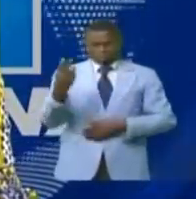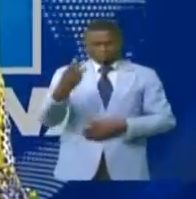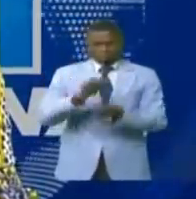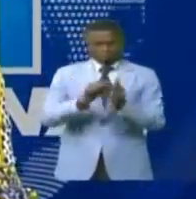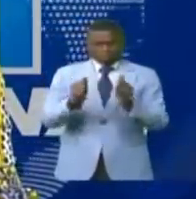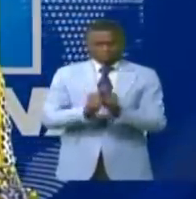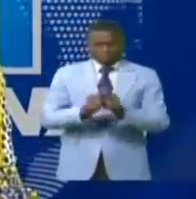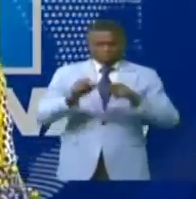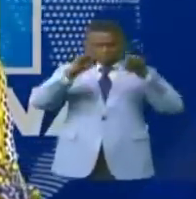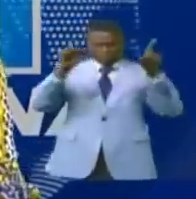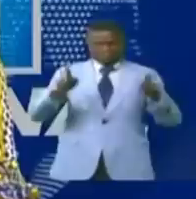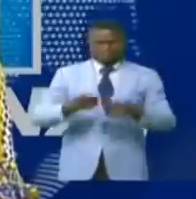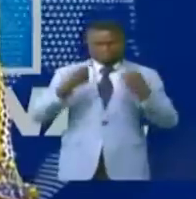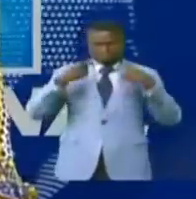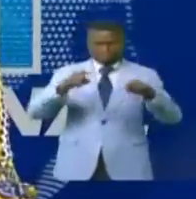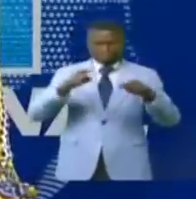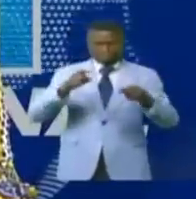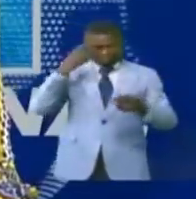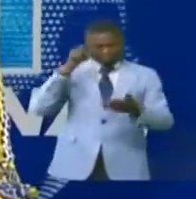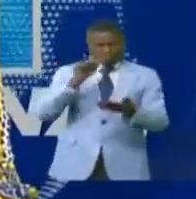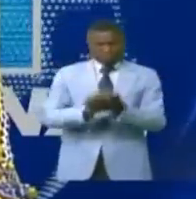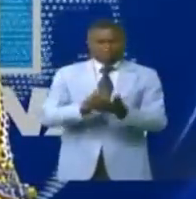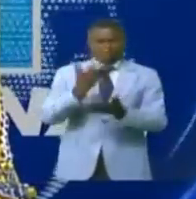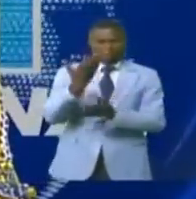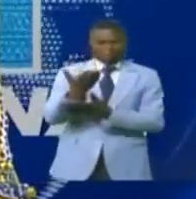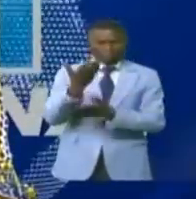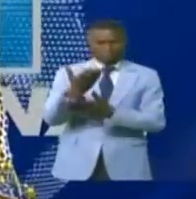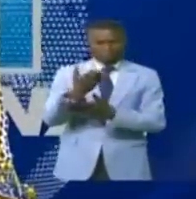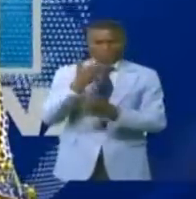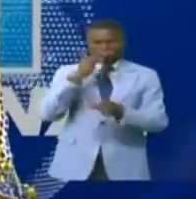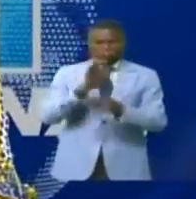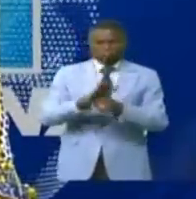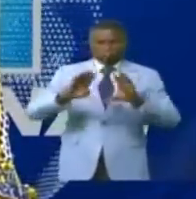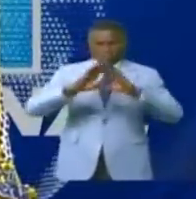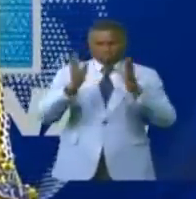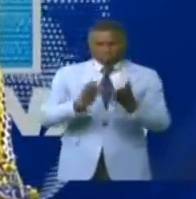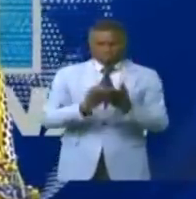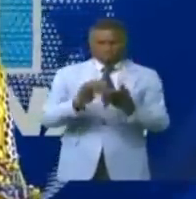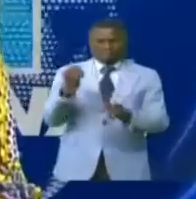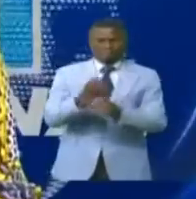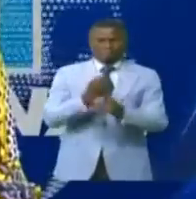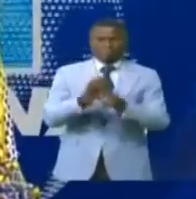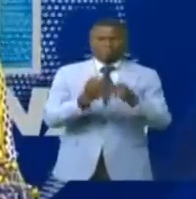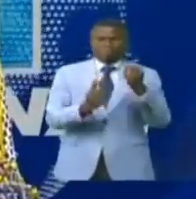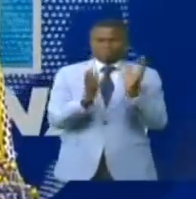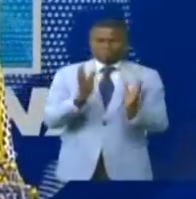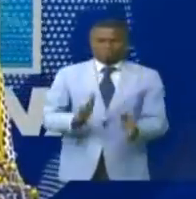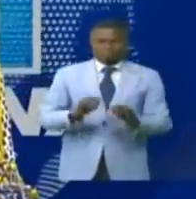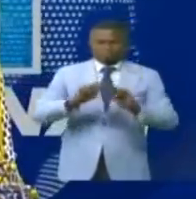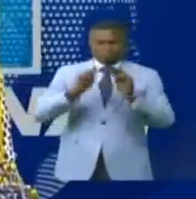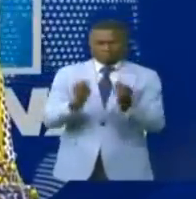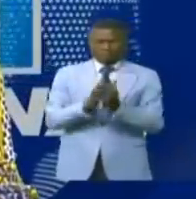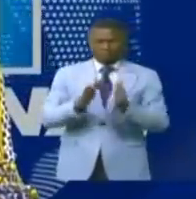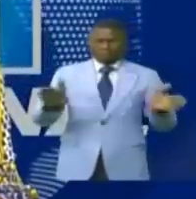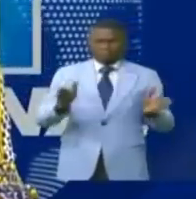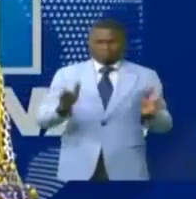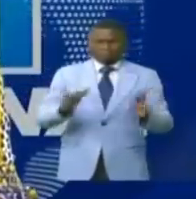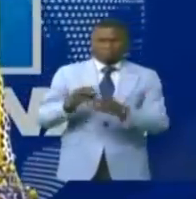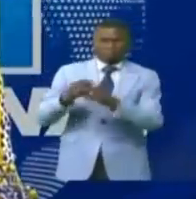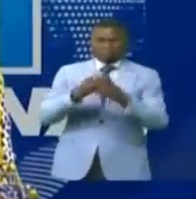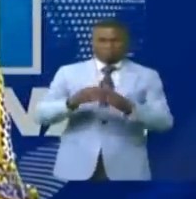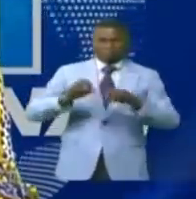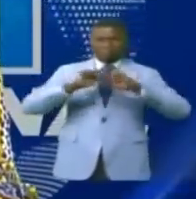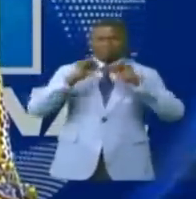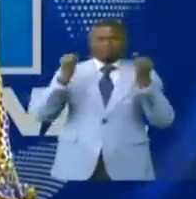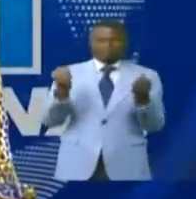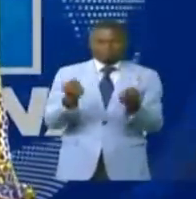la télédéclaration. À cet effet, elle tient à rassurer tous les assujettis du régime général de la sécurité